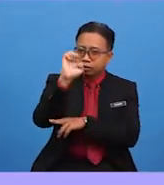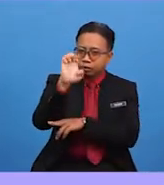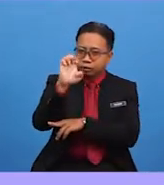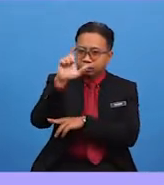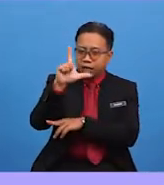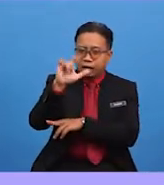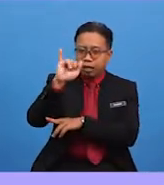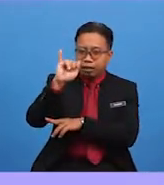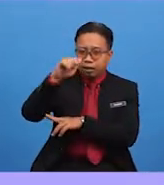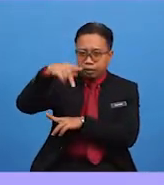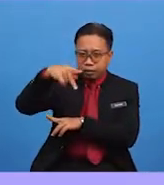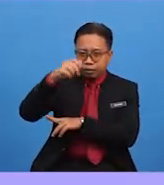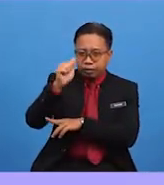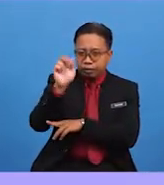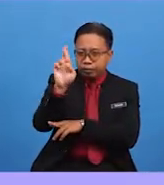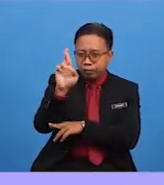selipar.